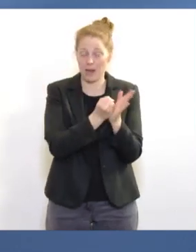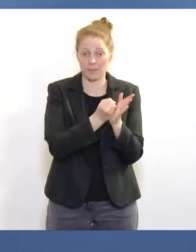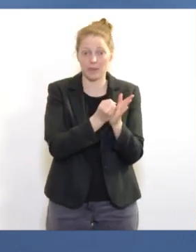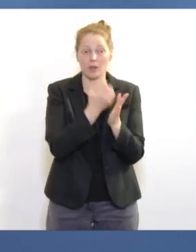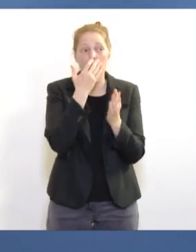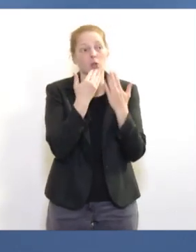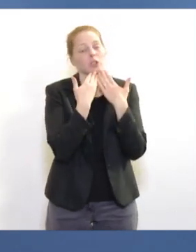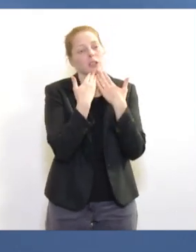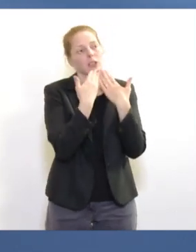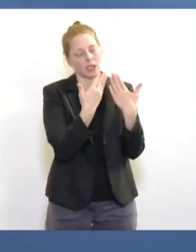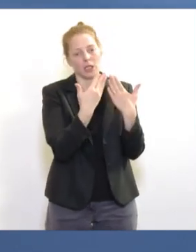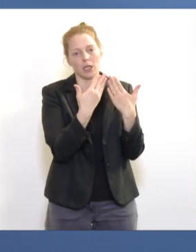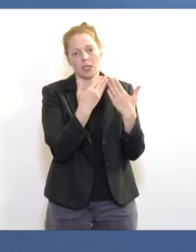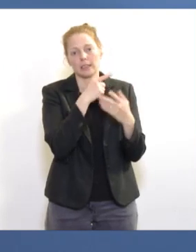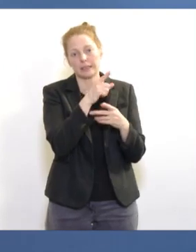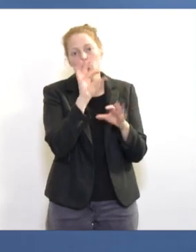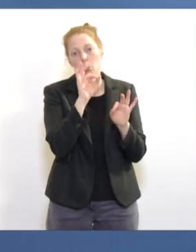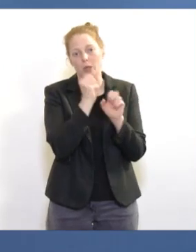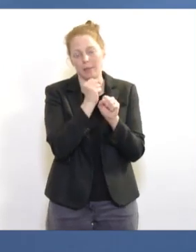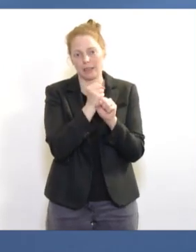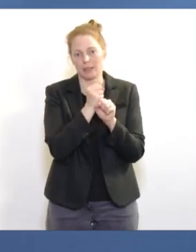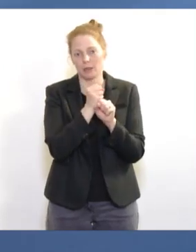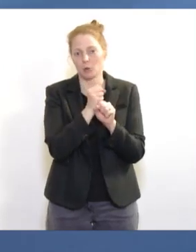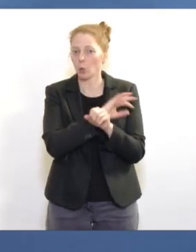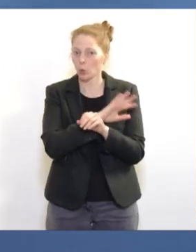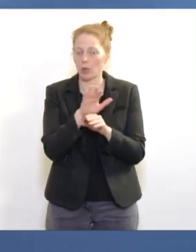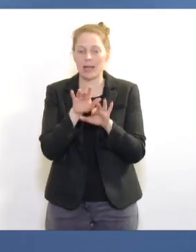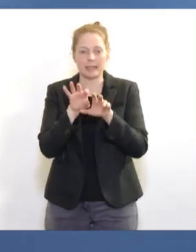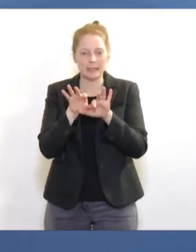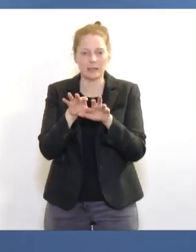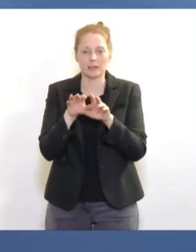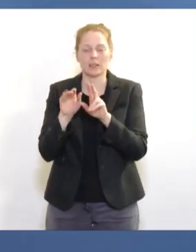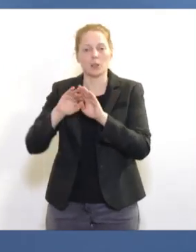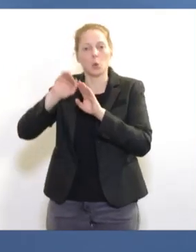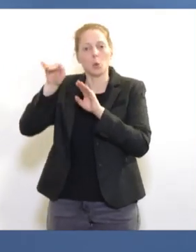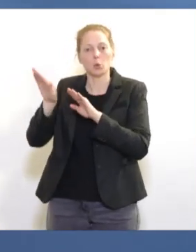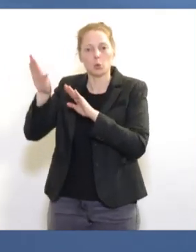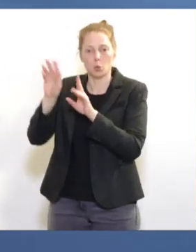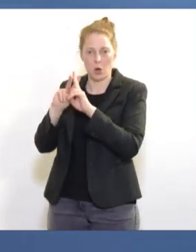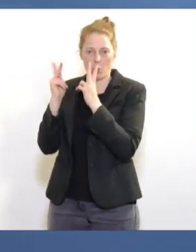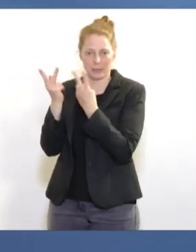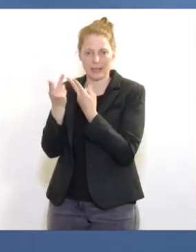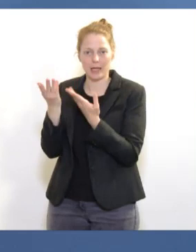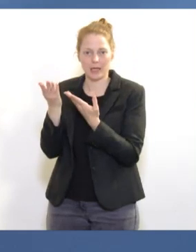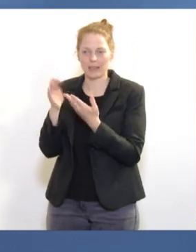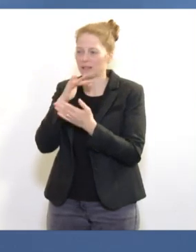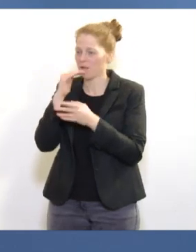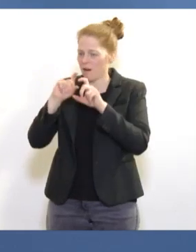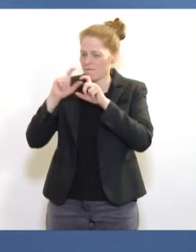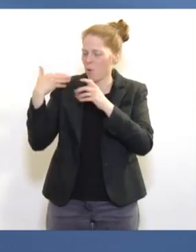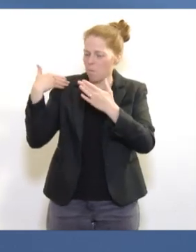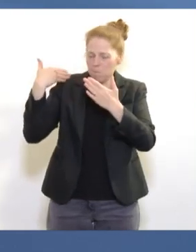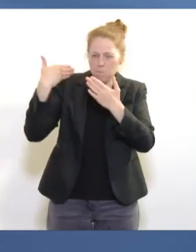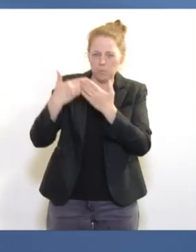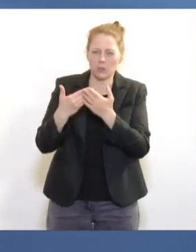aus ganz, ganz große Merci will sagen, zusammen mit den Leuten vom Sekretariat vom Komitee der Konjunktur, die hier während Wochen loschen,